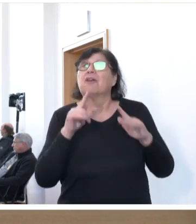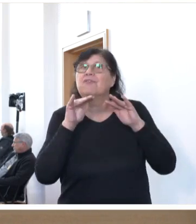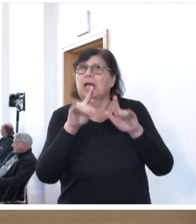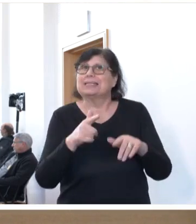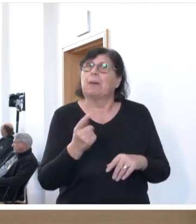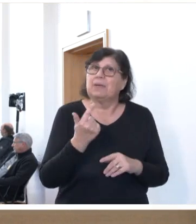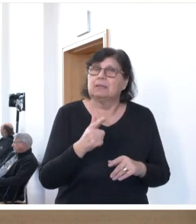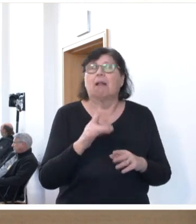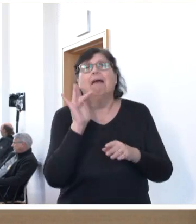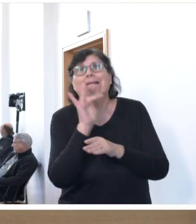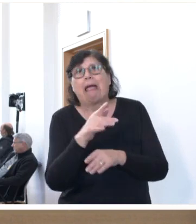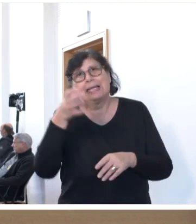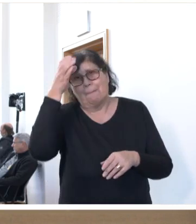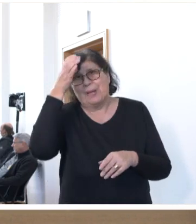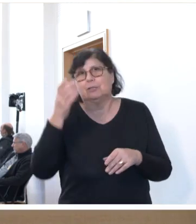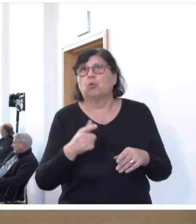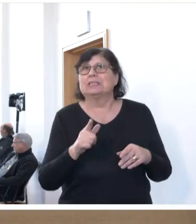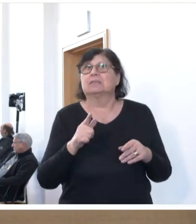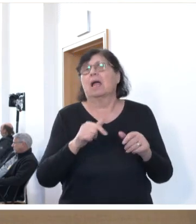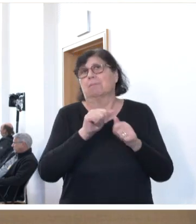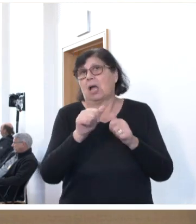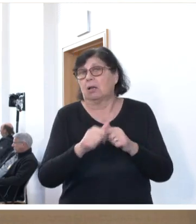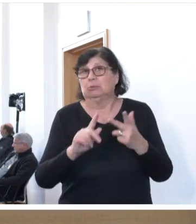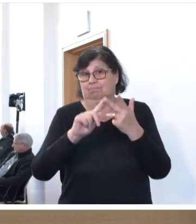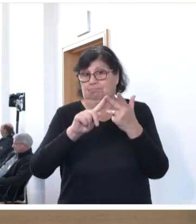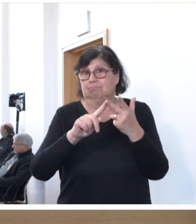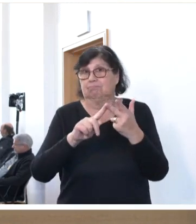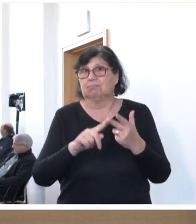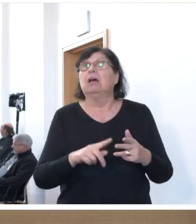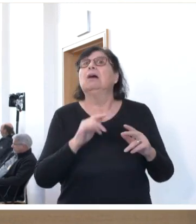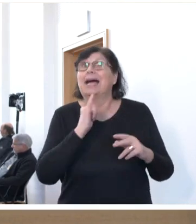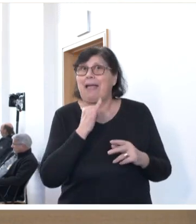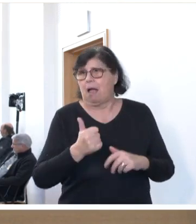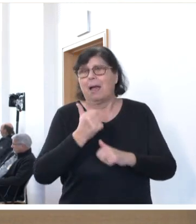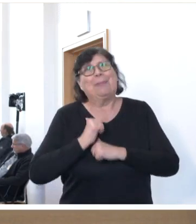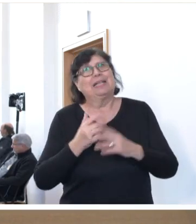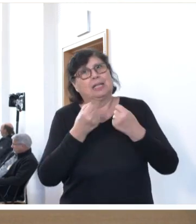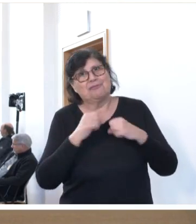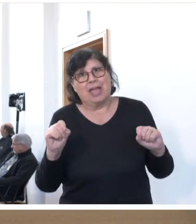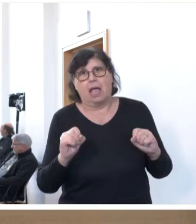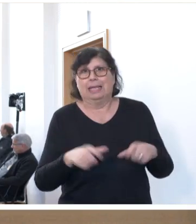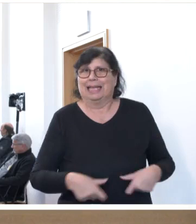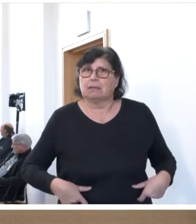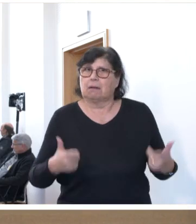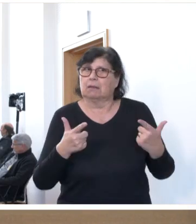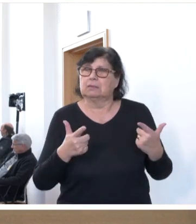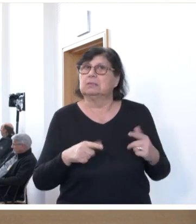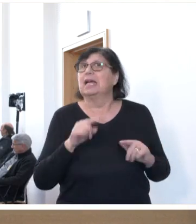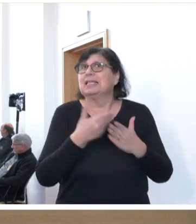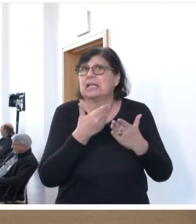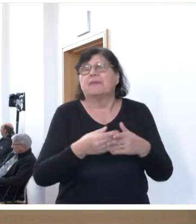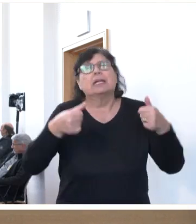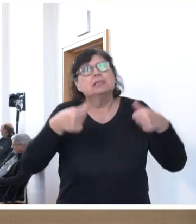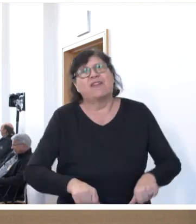Mittel gegen Bildungsungerechtigkeit. Und drittens, ja, die Beitragsfreiheit von Kitas ist daher